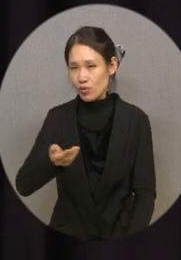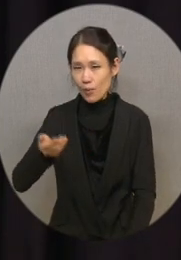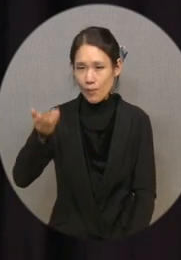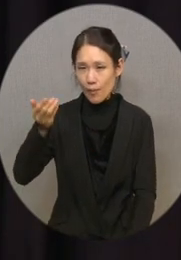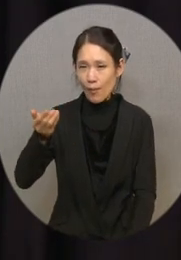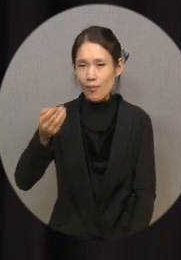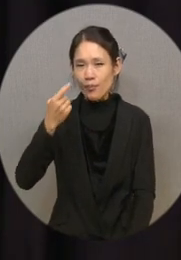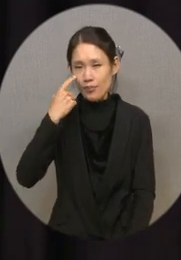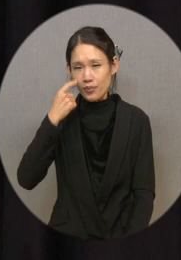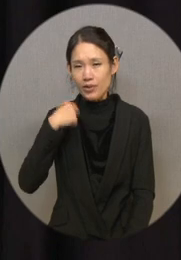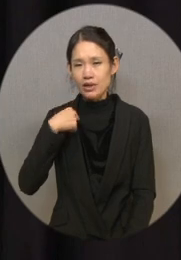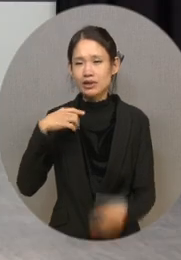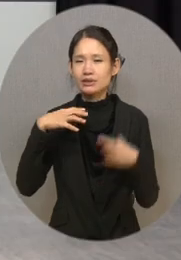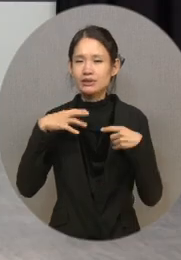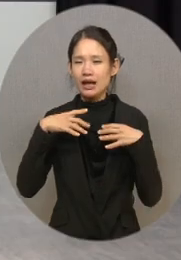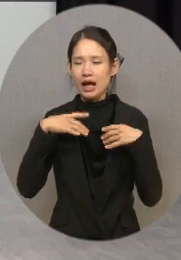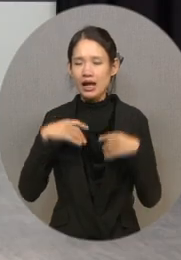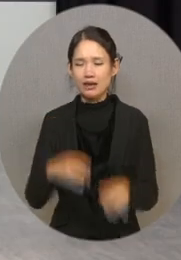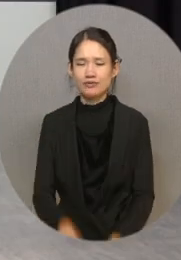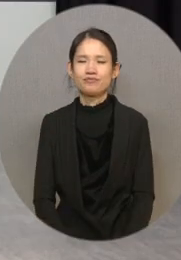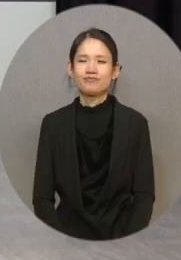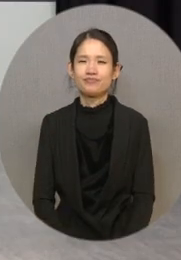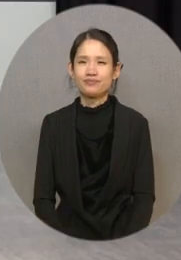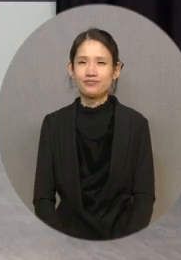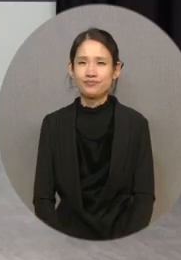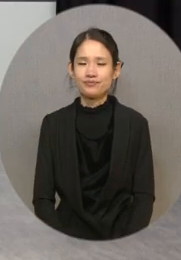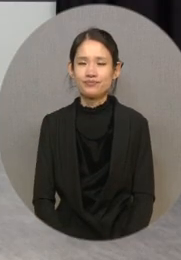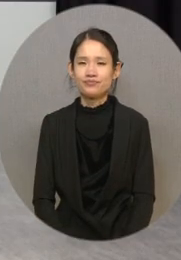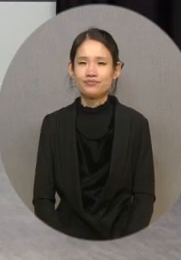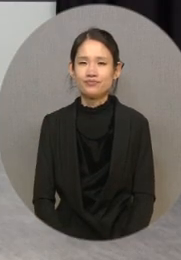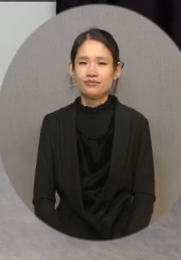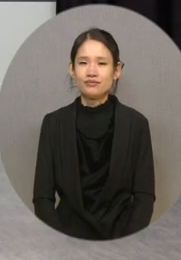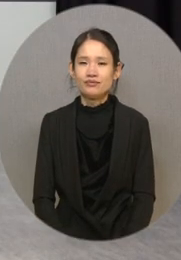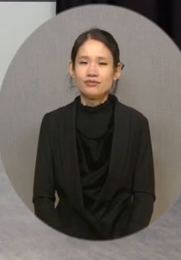좀 제 자랑이라면 자랑 같다고 말씀드릴 그렇지. 수 있습니다. 그